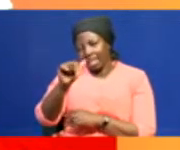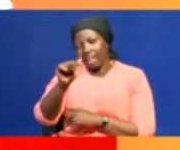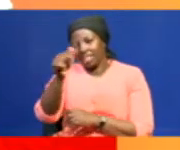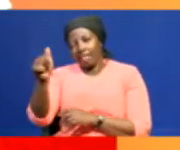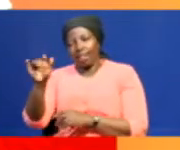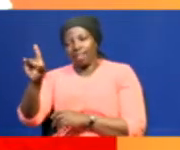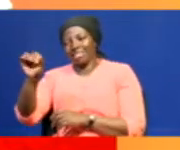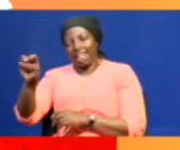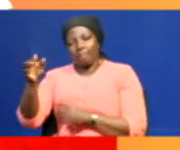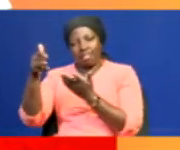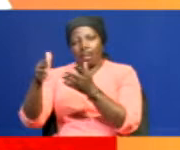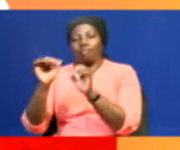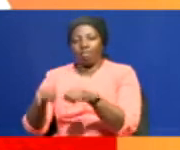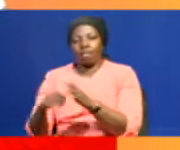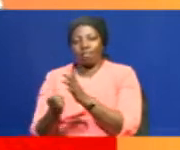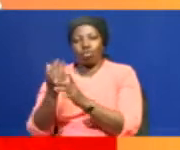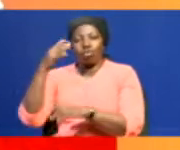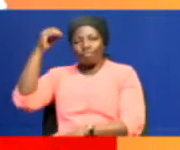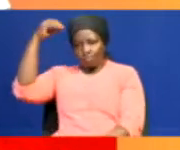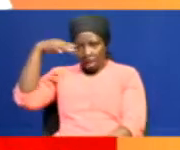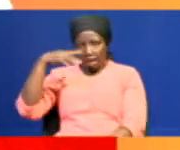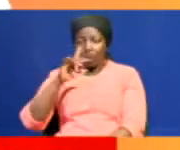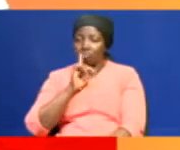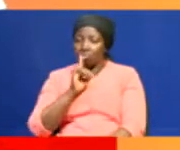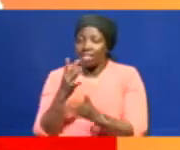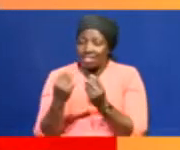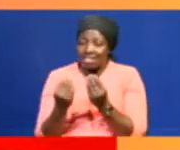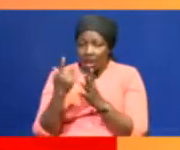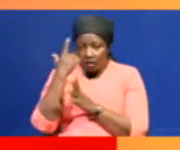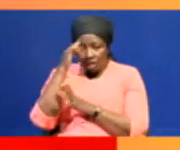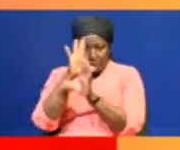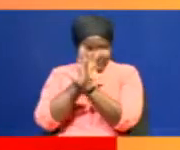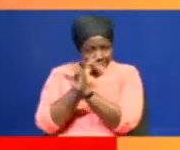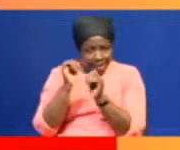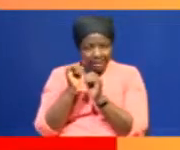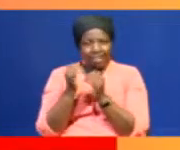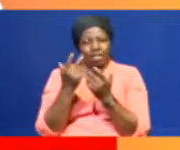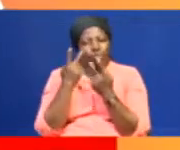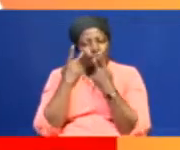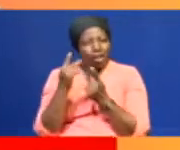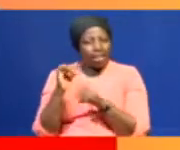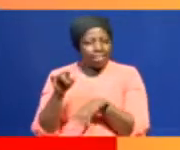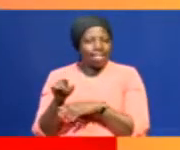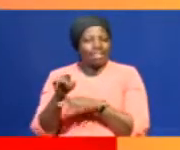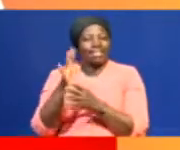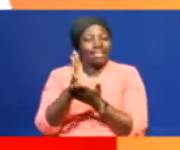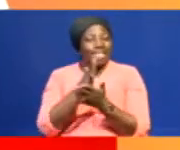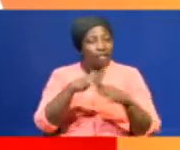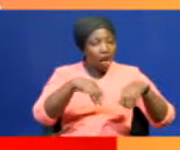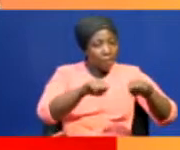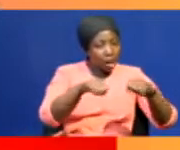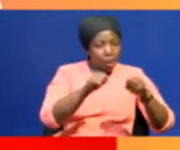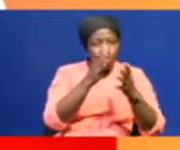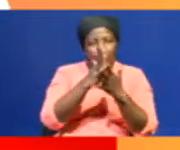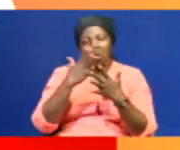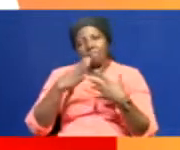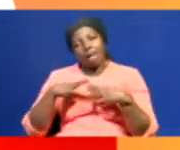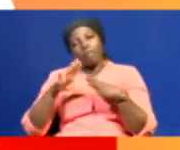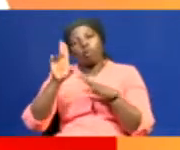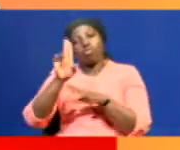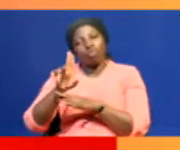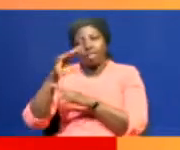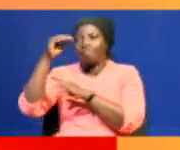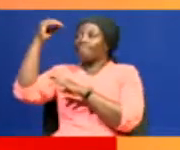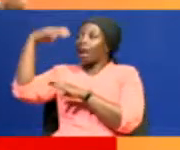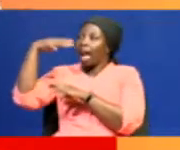So ni rahisi sana kwa rais kuweza kuangalia haya sekta ya bodaboda, hata kama watu wengine wanatumia umeme kwa bei fulani, lakini